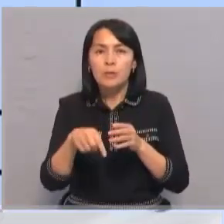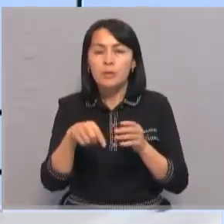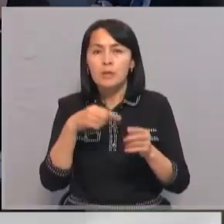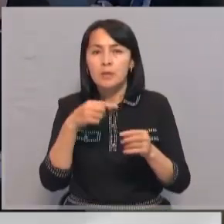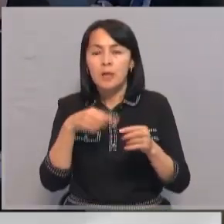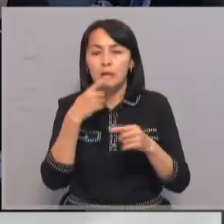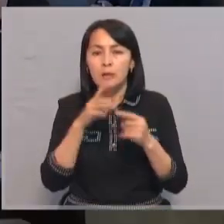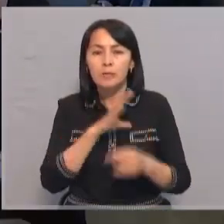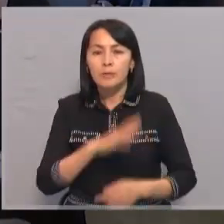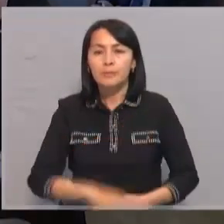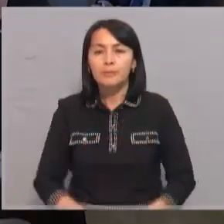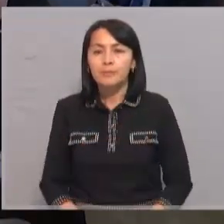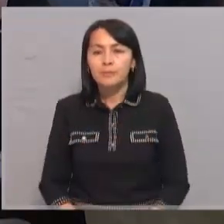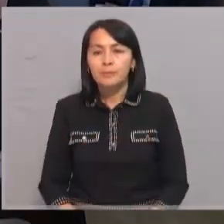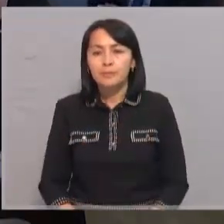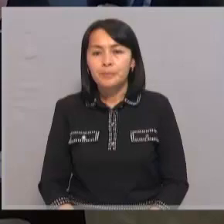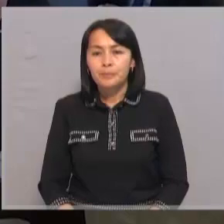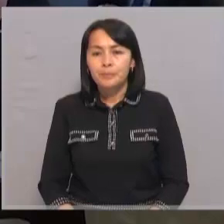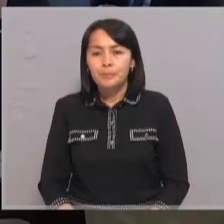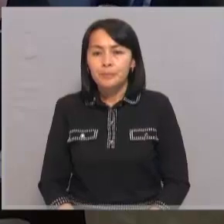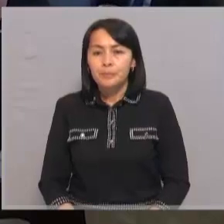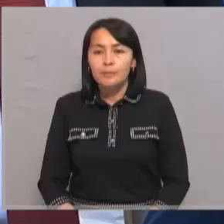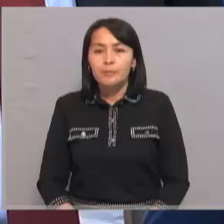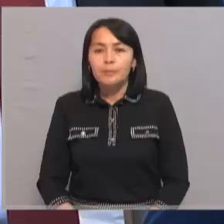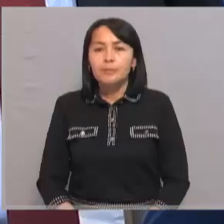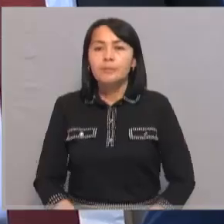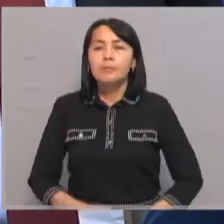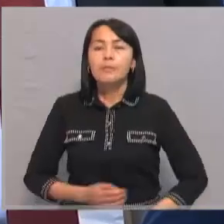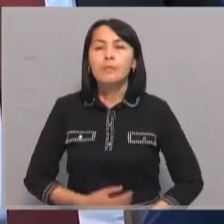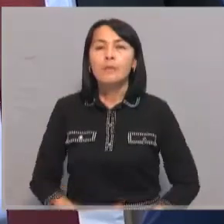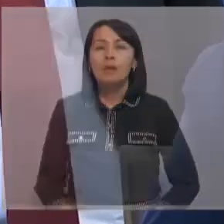бағалайтынын жеткізді. Қанат Байысов, Султан Малыбаев, Қайрат Башаров, жаңалықтар.